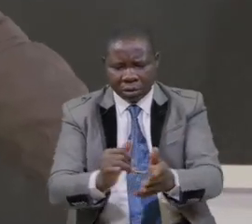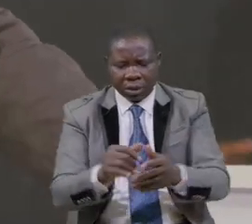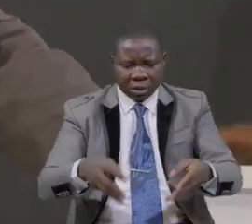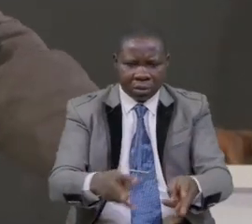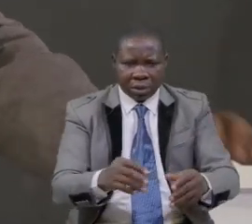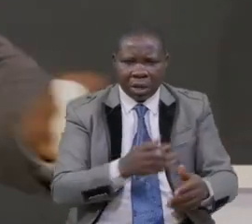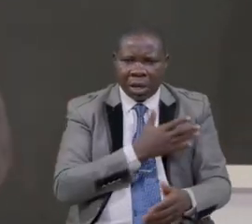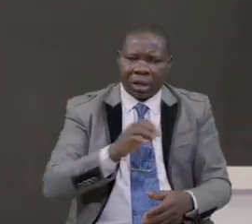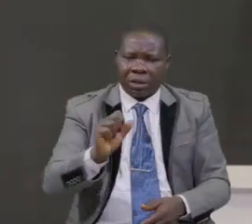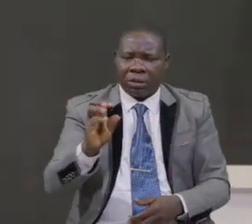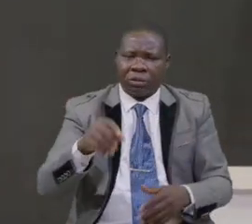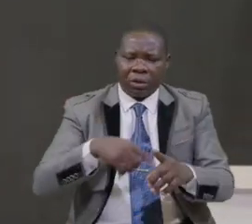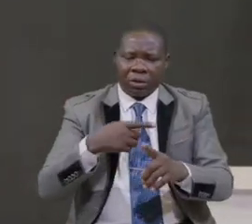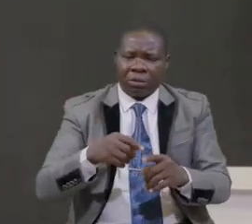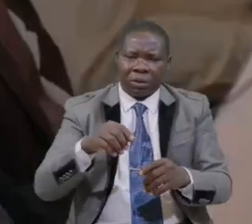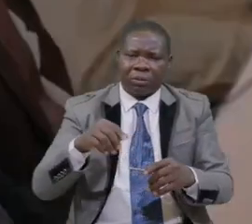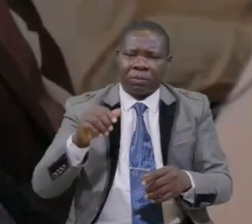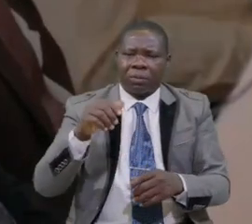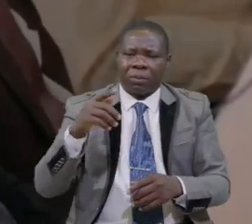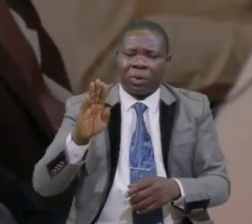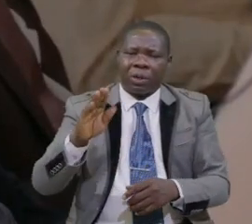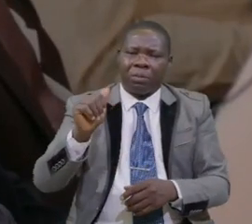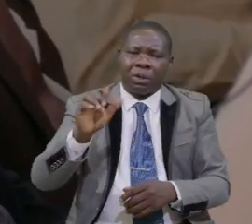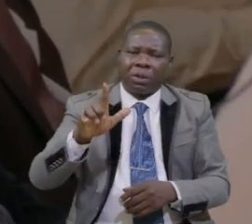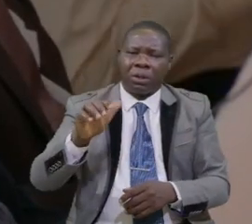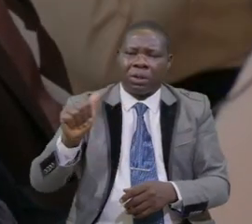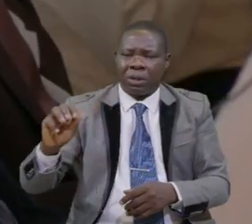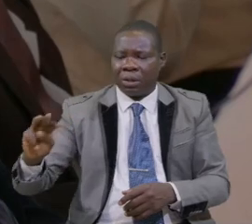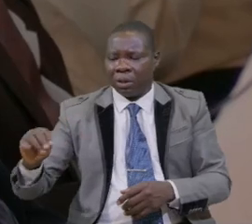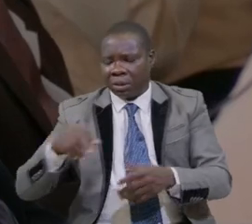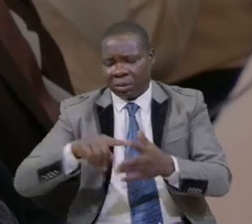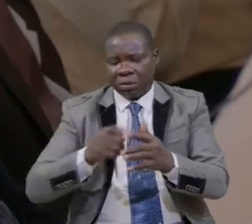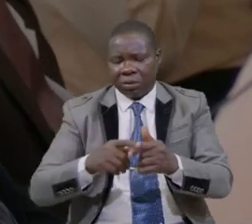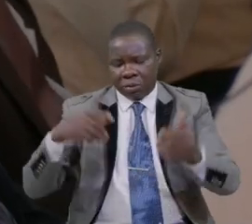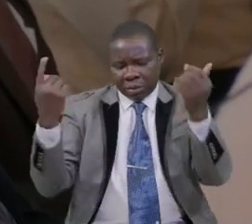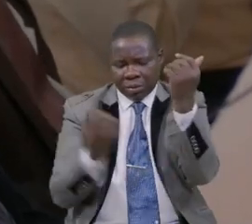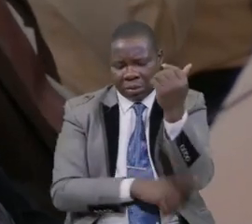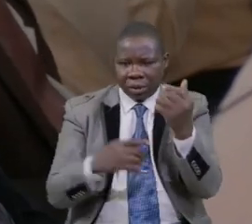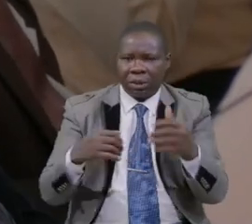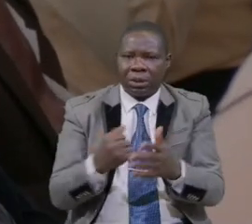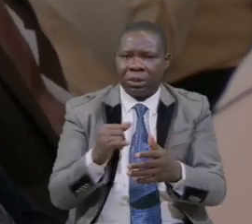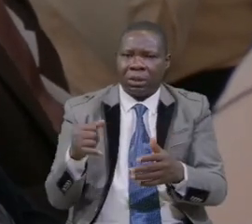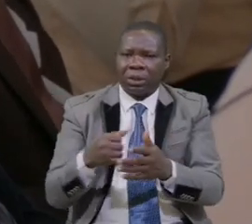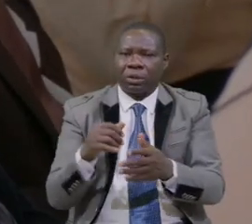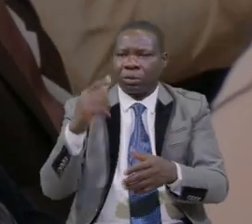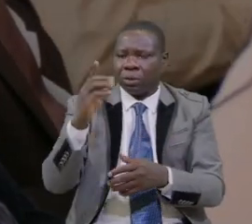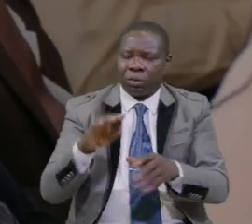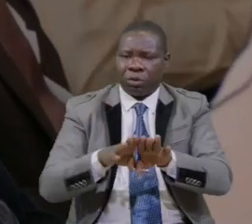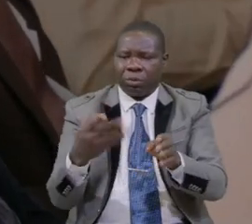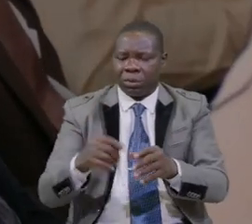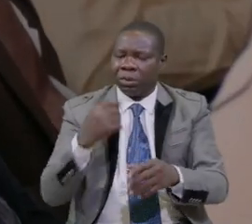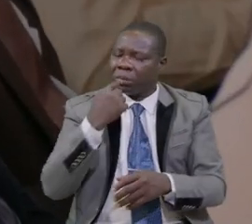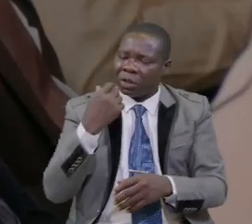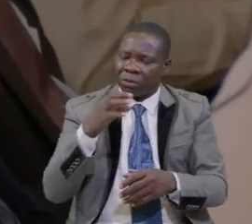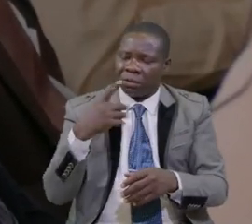Quand Balaam a frappé l'ânesse, il a ouvert la bouche de l'ânesse et qui a